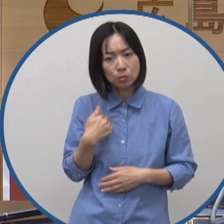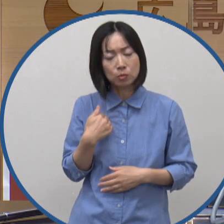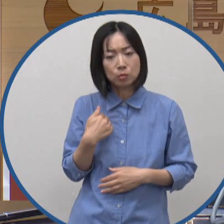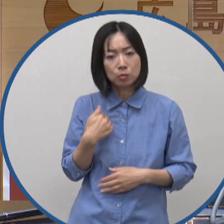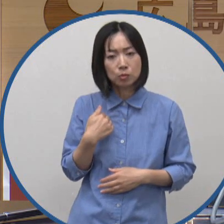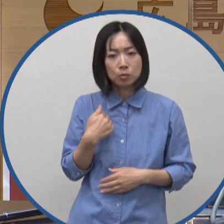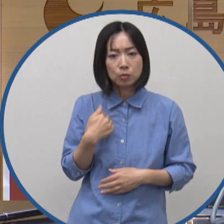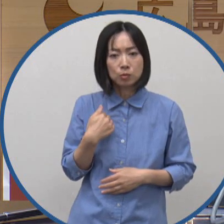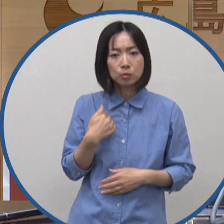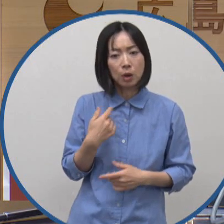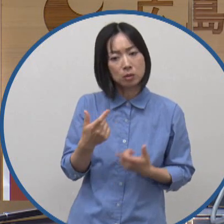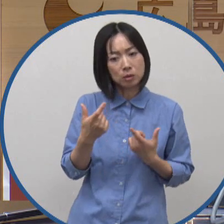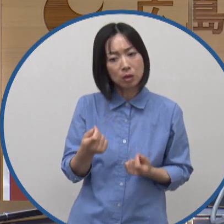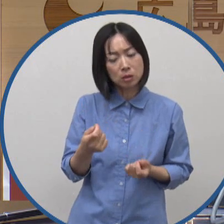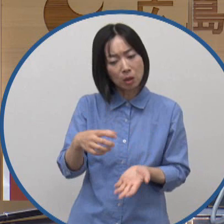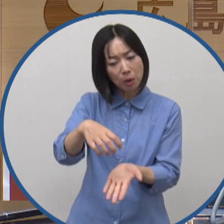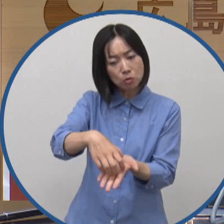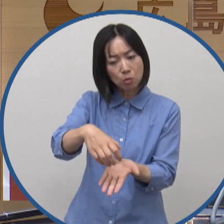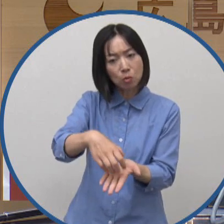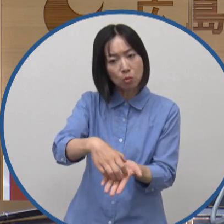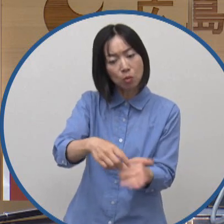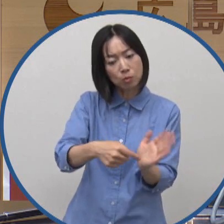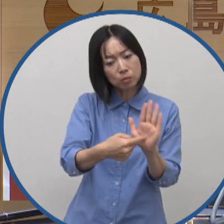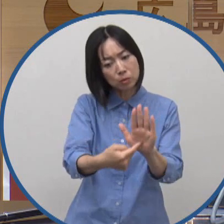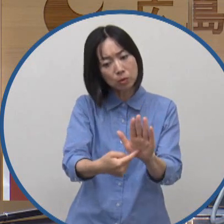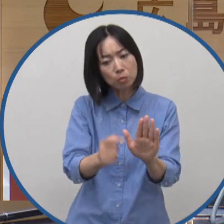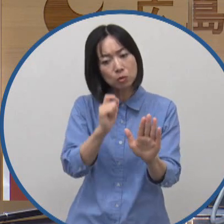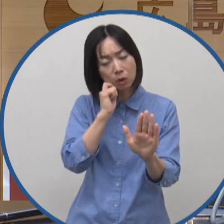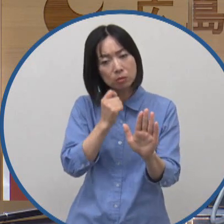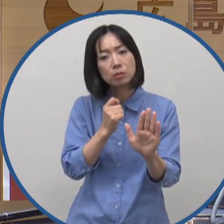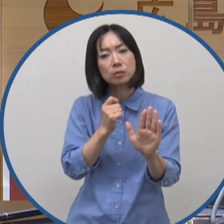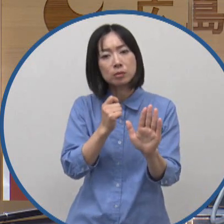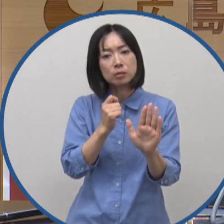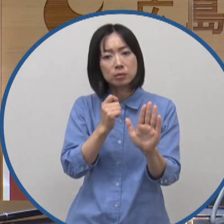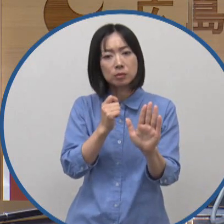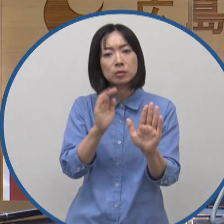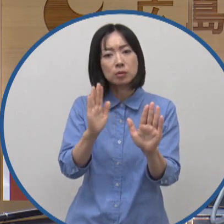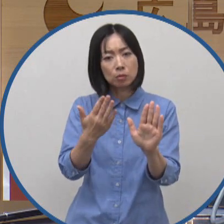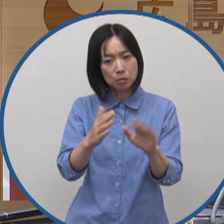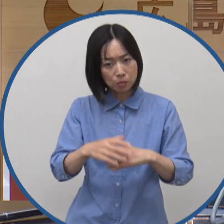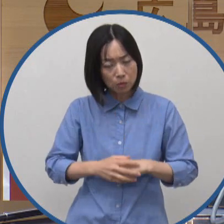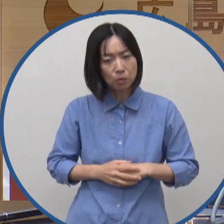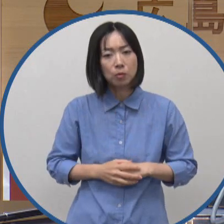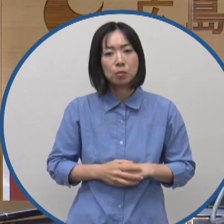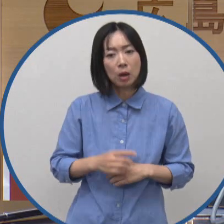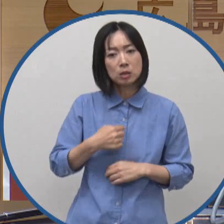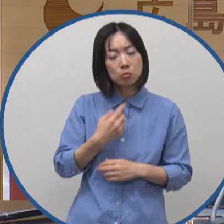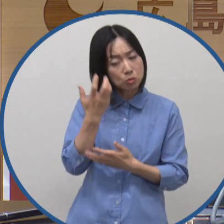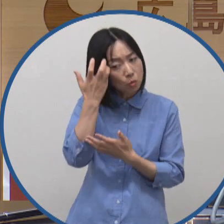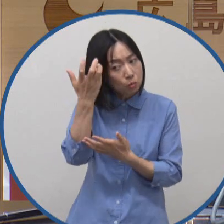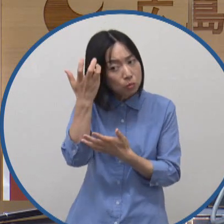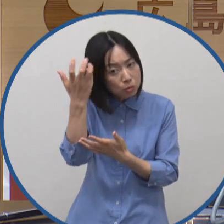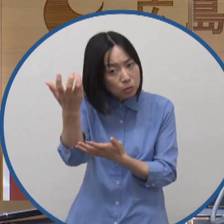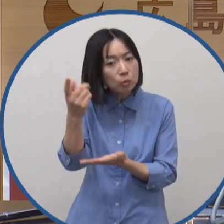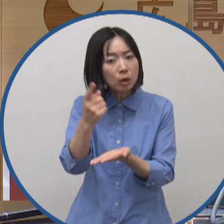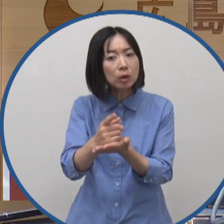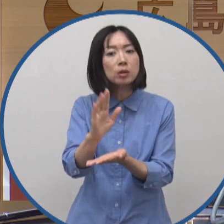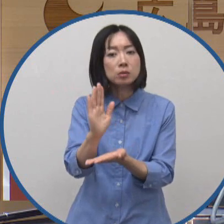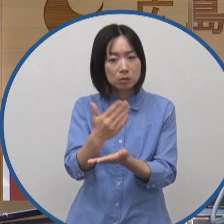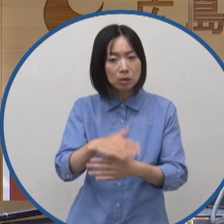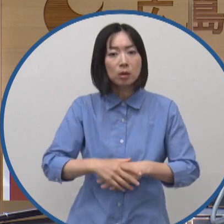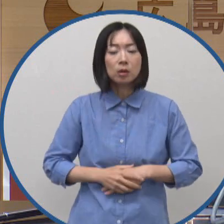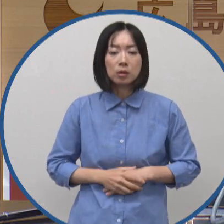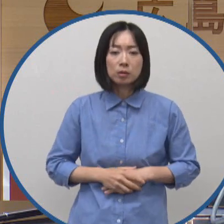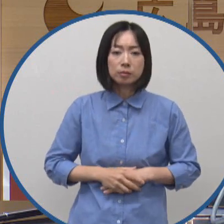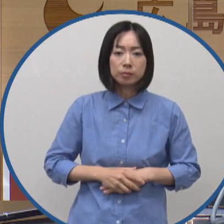何て言いますか、エビデンスのようなものはないので、何とも言えませんけども、あくまでも推測の域ですけども、